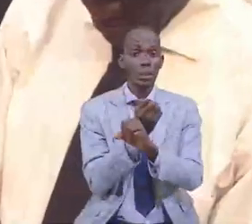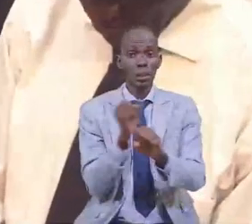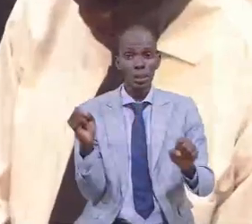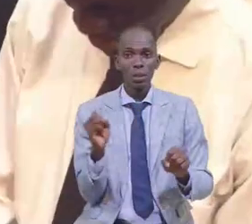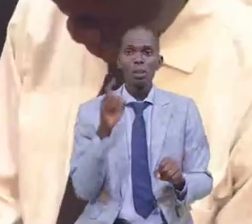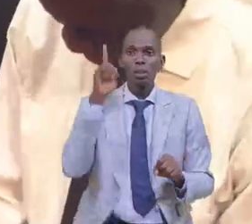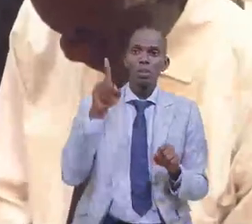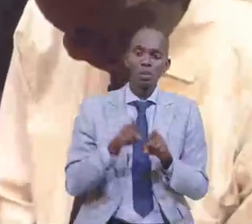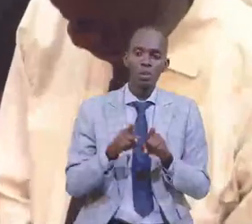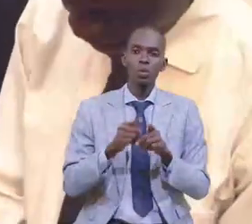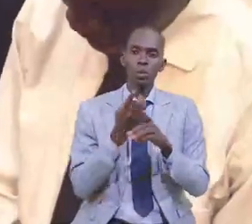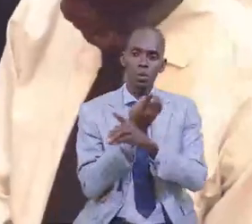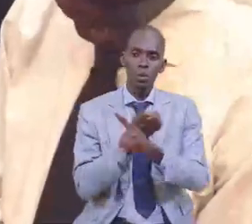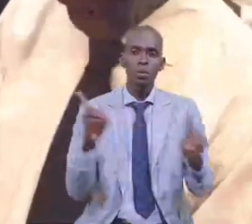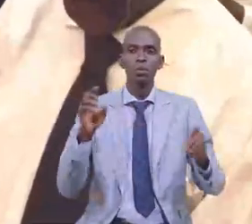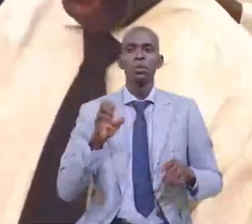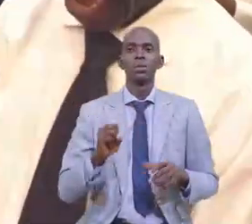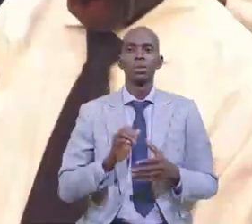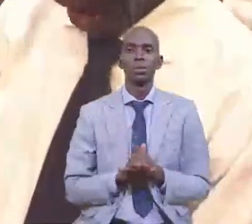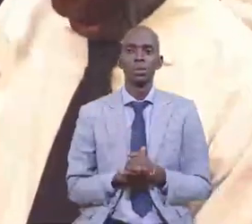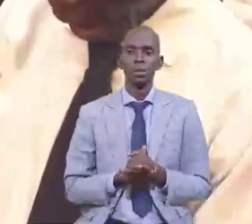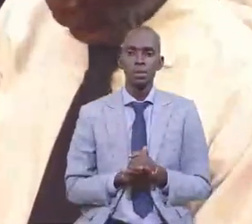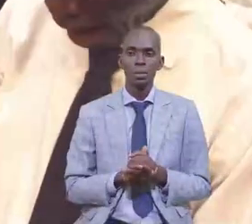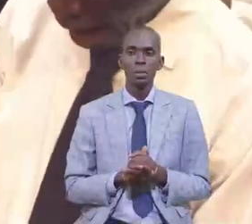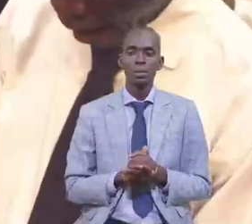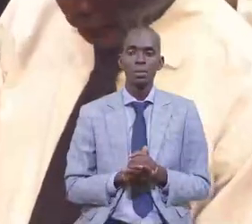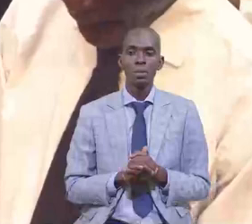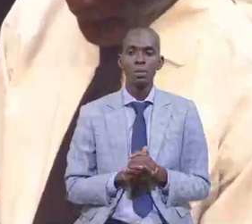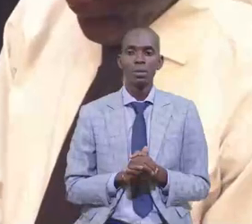Comme le Seigneur sauve, ainsi il délivre.